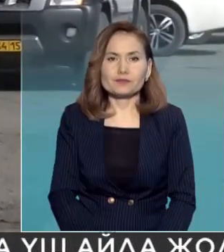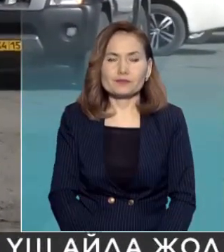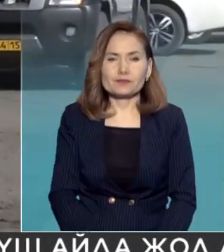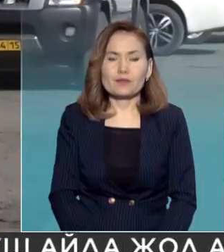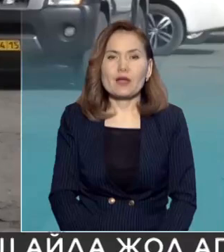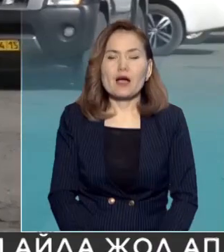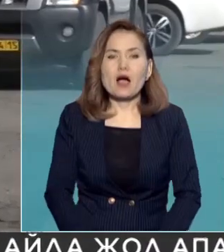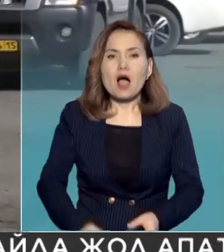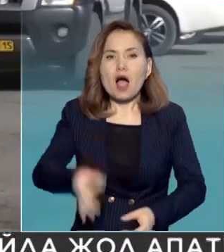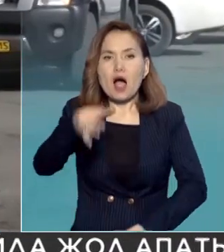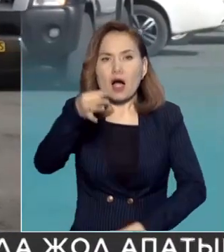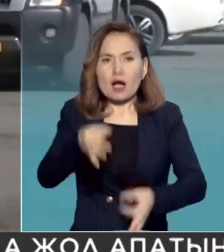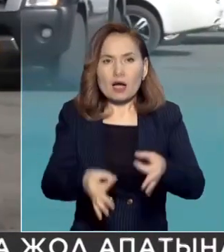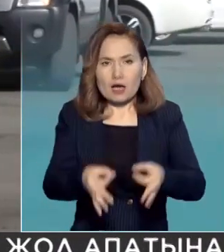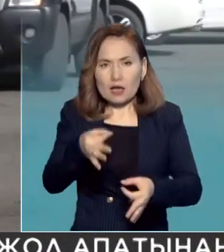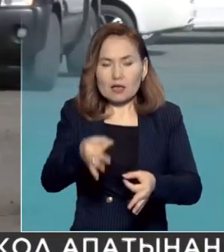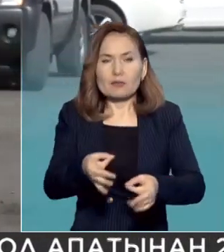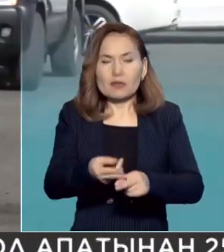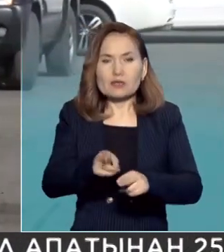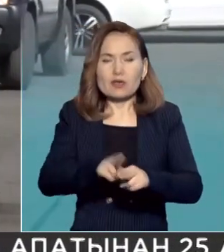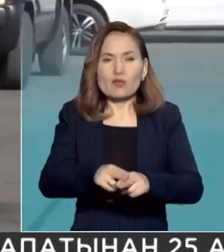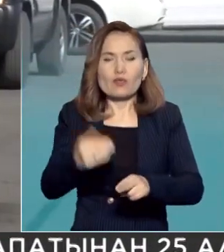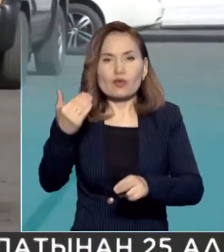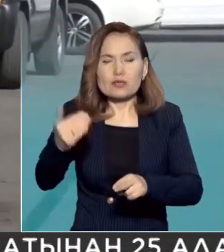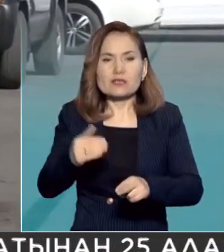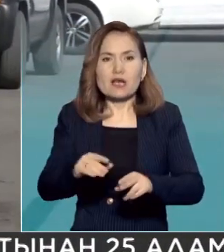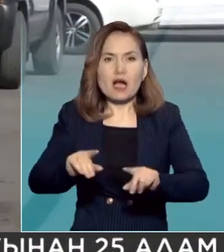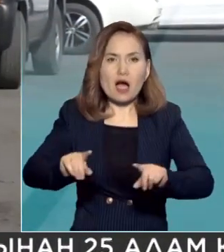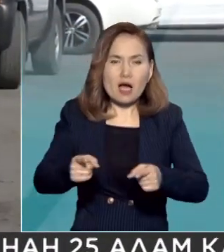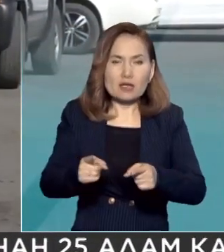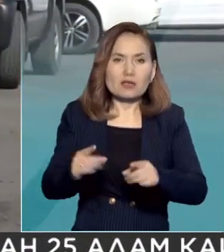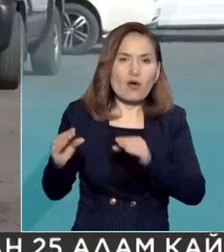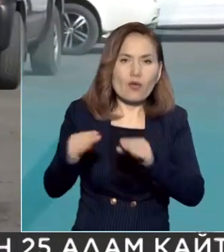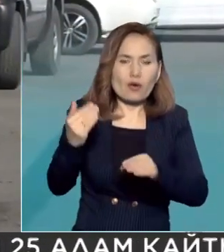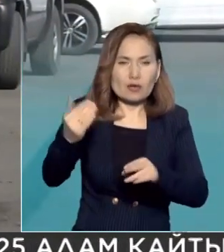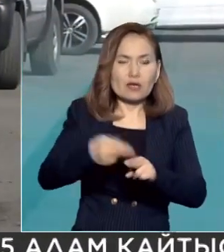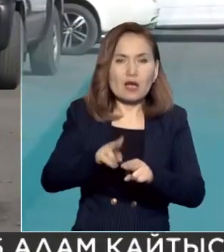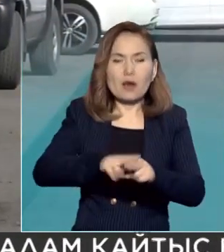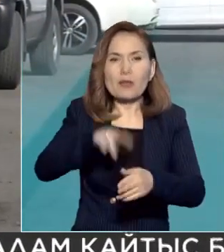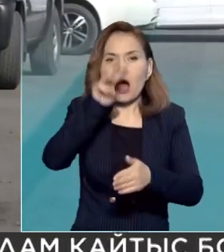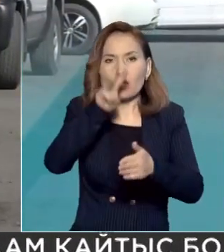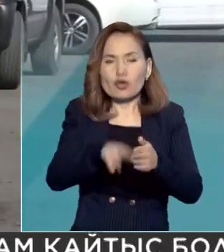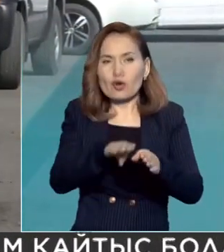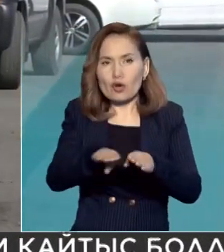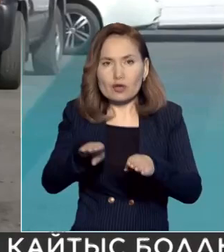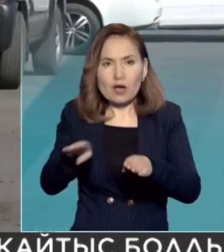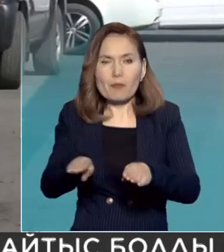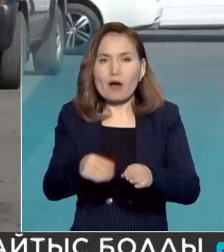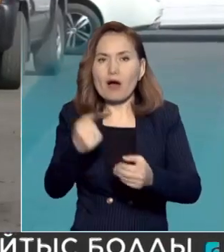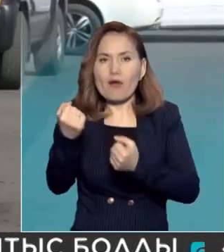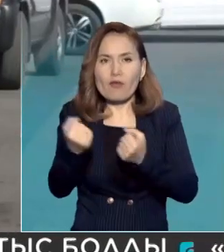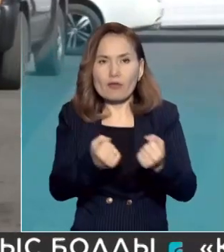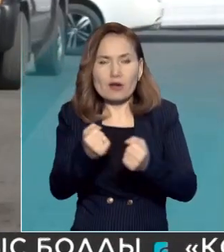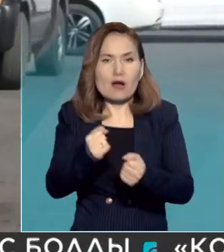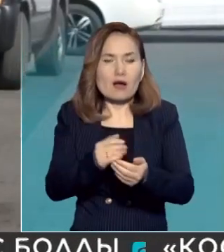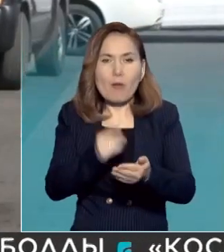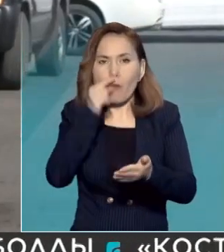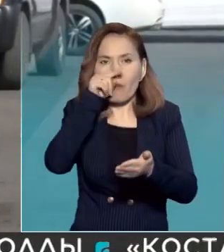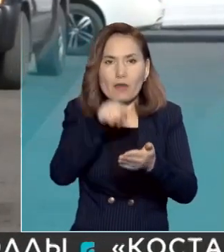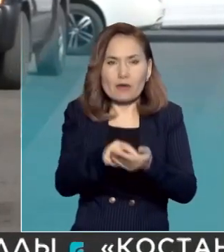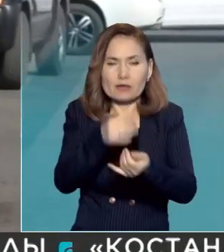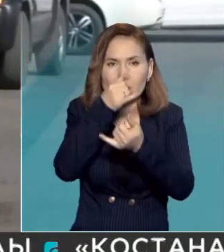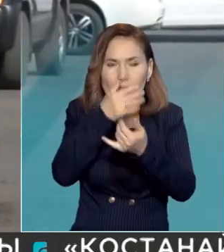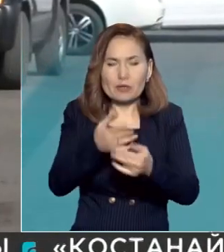действия. Қылмыстық іс бойынша тергеу амалдары жүріп жатқан аумақ болғандықтан тұраққа кіруге тыйым салынған. Өрттен келген шығын